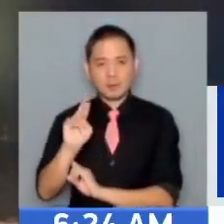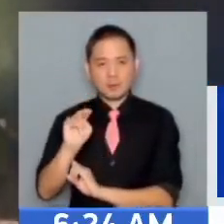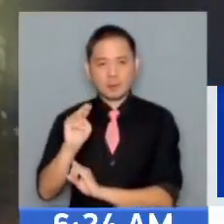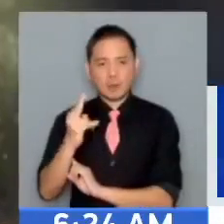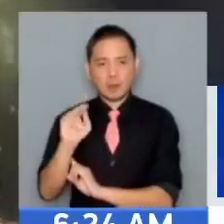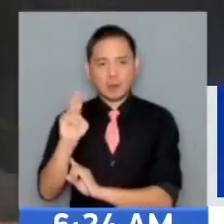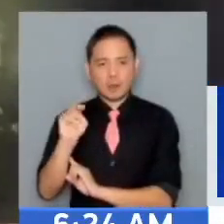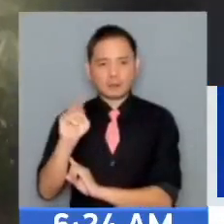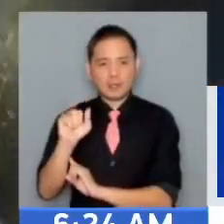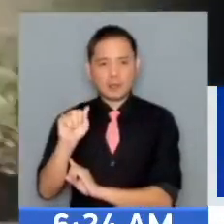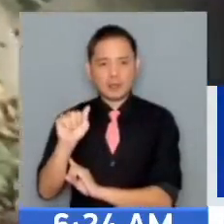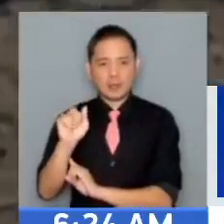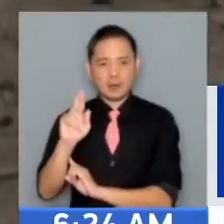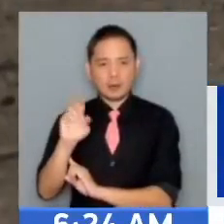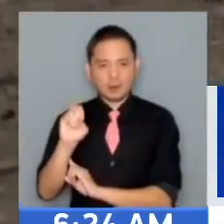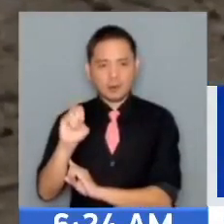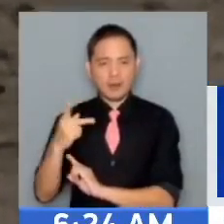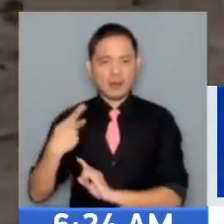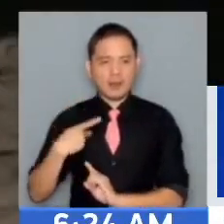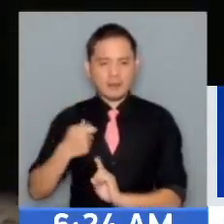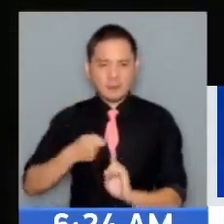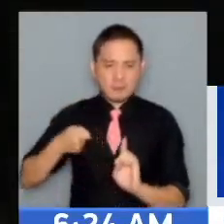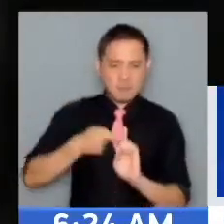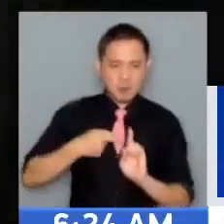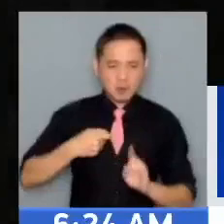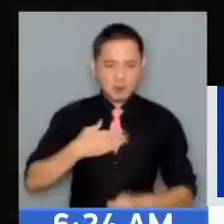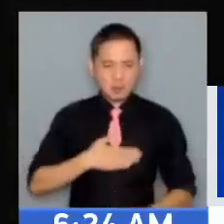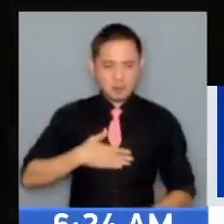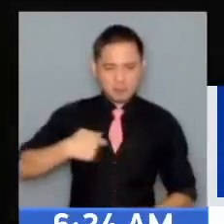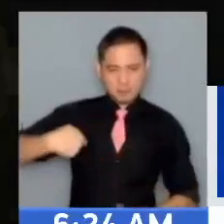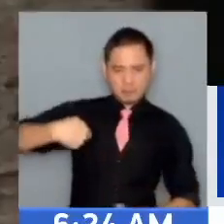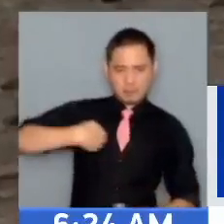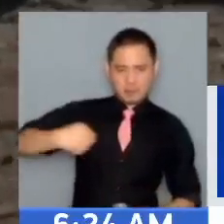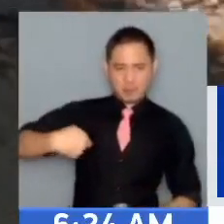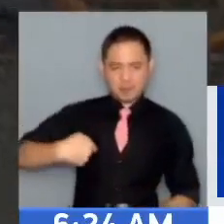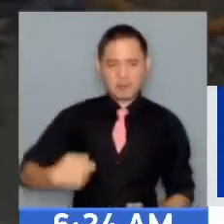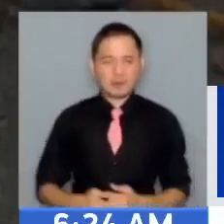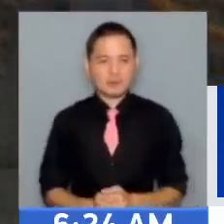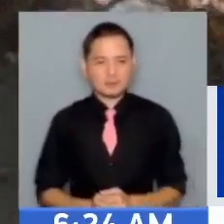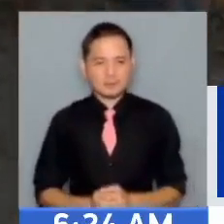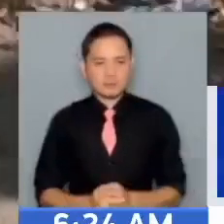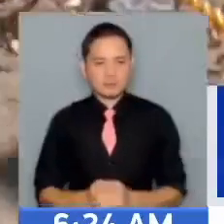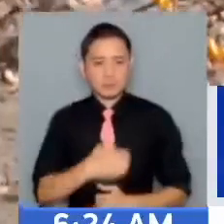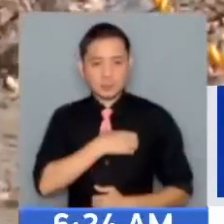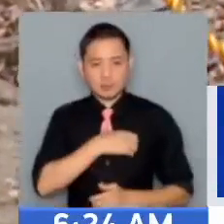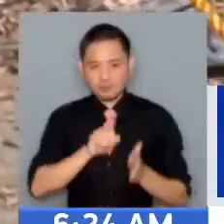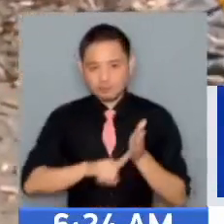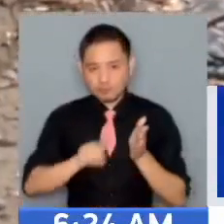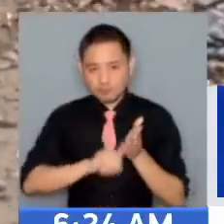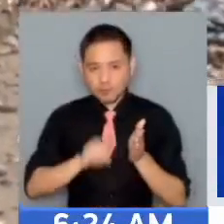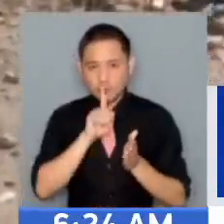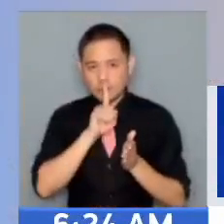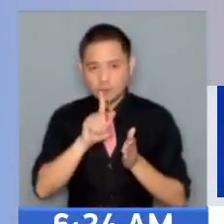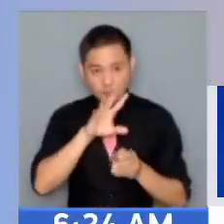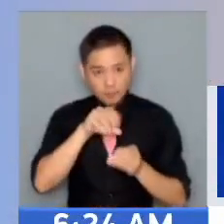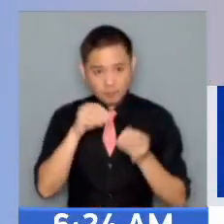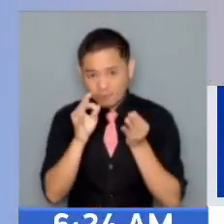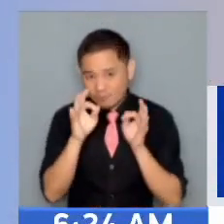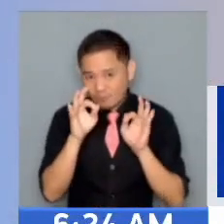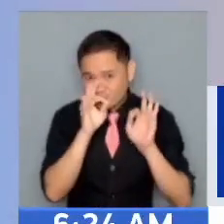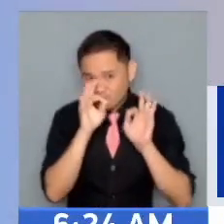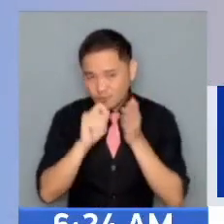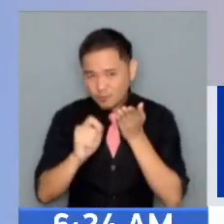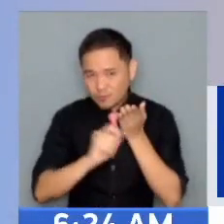ito sa dibdib at yan. Naalam pa ng pulisya kung may kinalaman sa illegal na droga ang krimen dahil sa iniwang mensahe at tatlong sachet ng